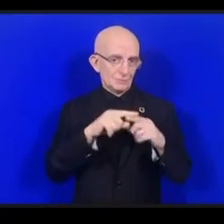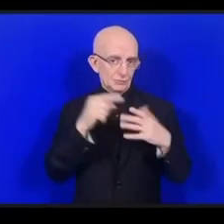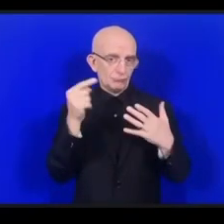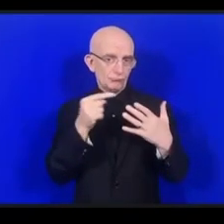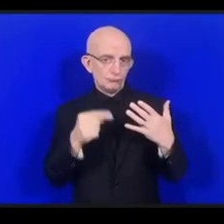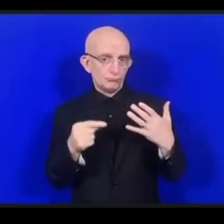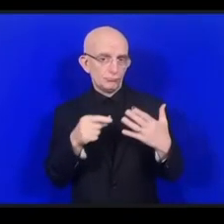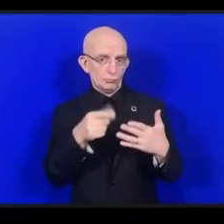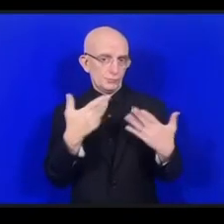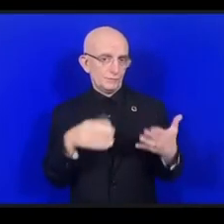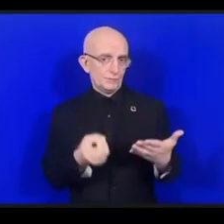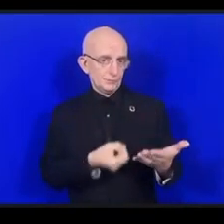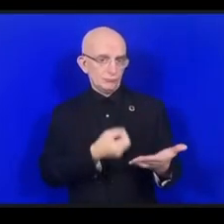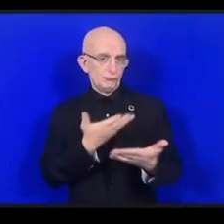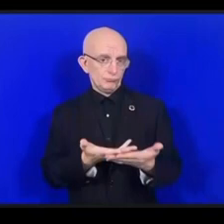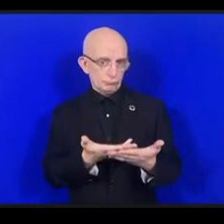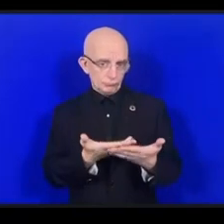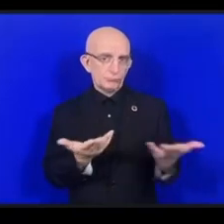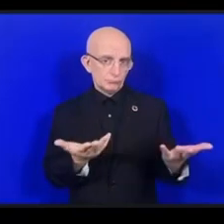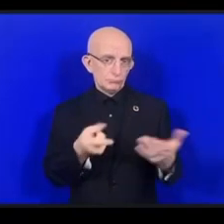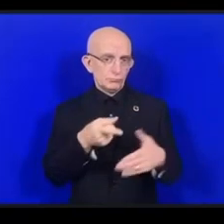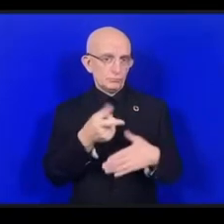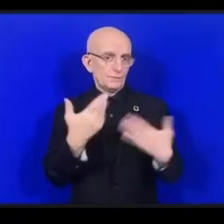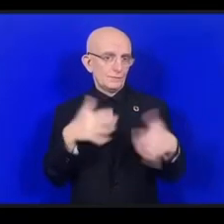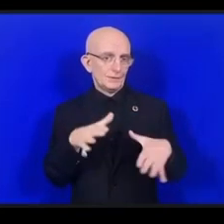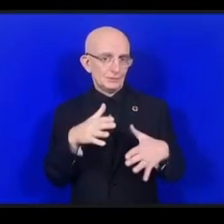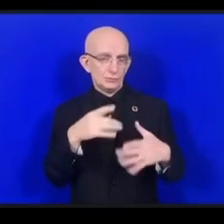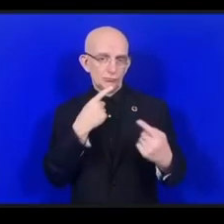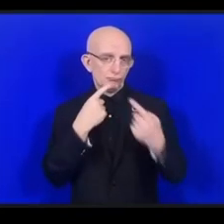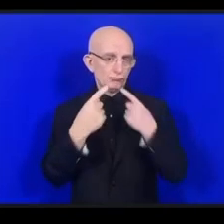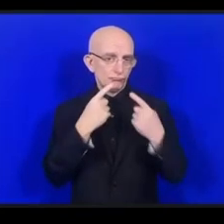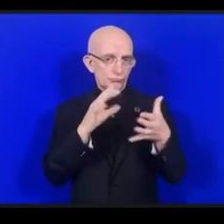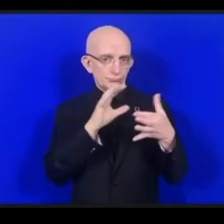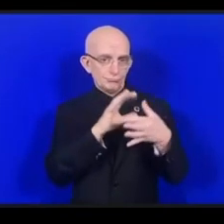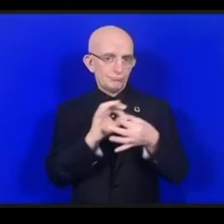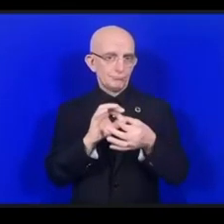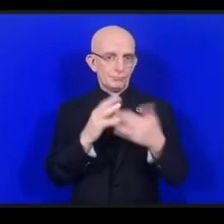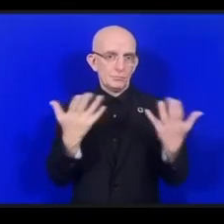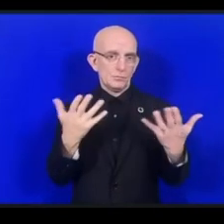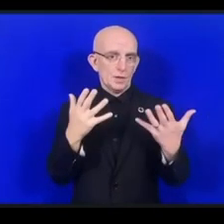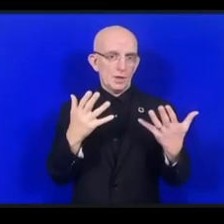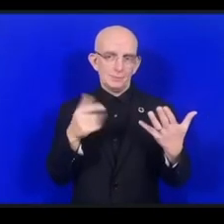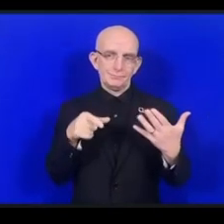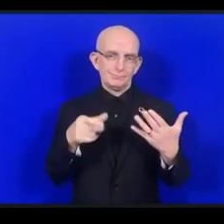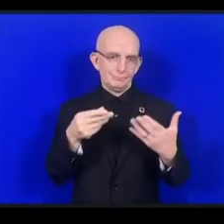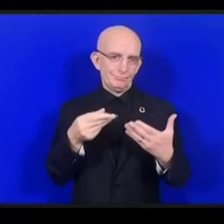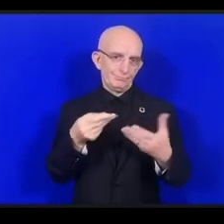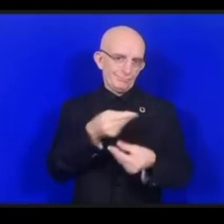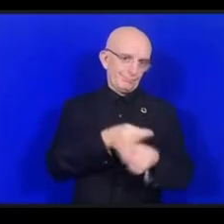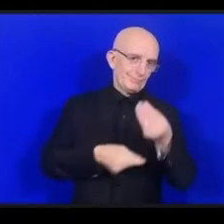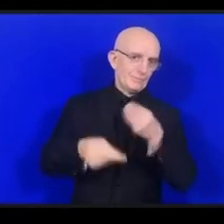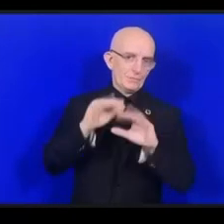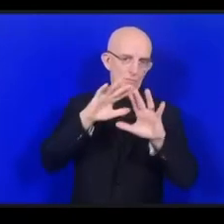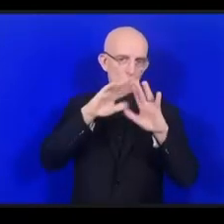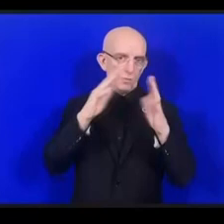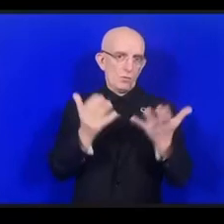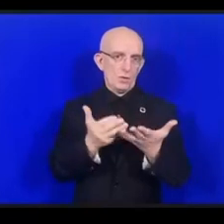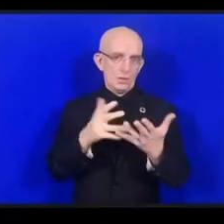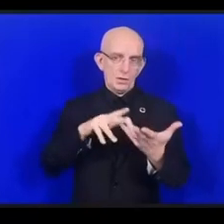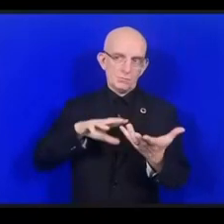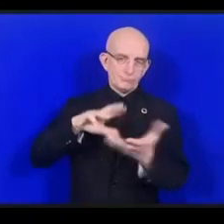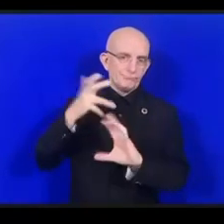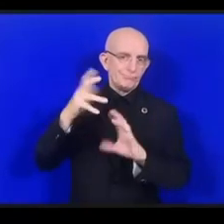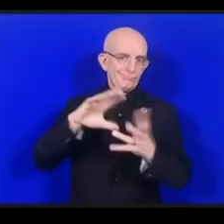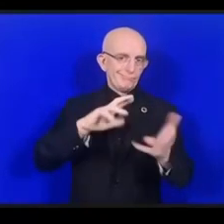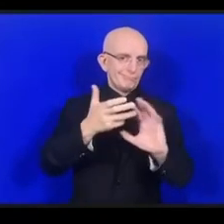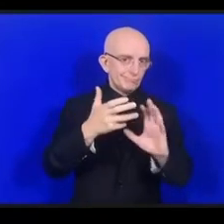刚才呢也讲到了，既讲到了生态危机，也讲到了非常重要的